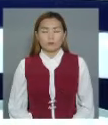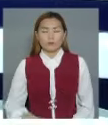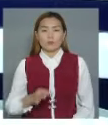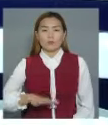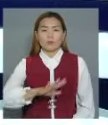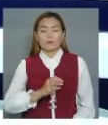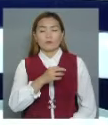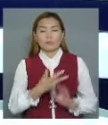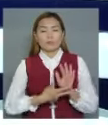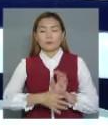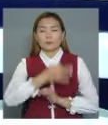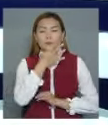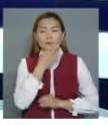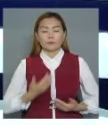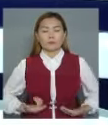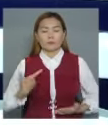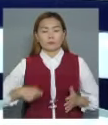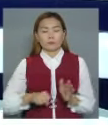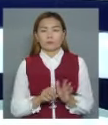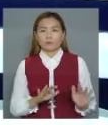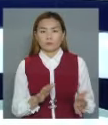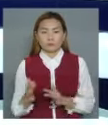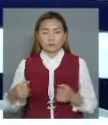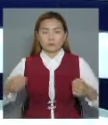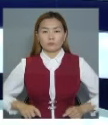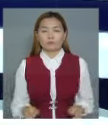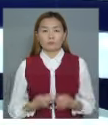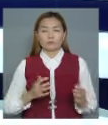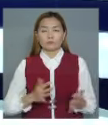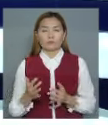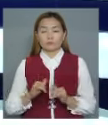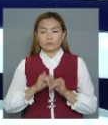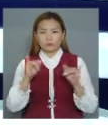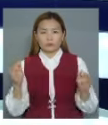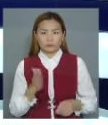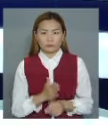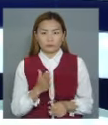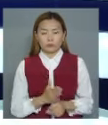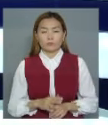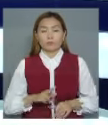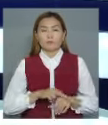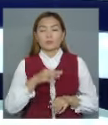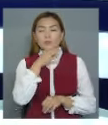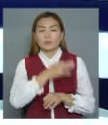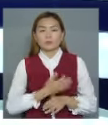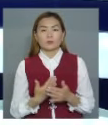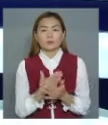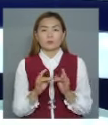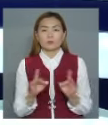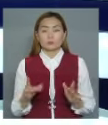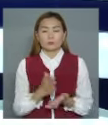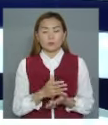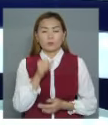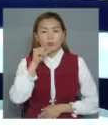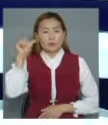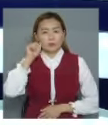Өмірде кәмелетке толмағандардың өз-өзіне қол жұмсауымен құқық бұзушылық фактілері жыл сайын артып барады. В полиция департаментінің мәліметіне сүйенсек,